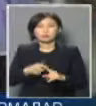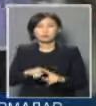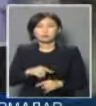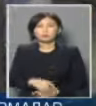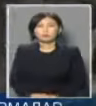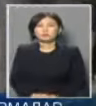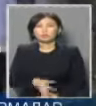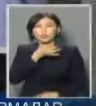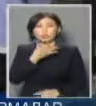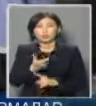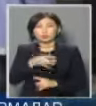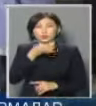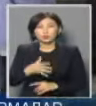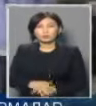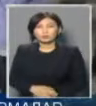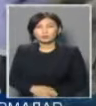жеткізді. Ұнады, өте ұнады.